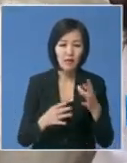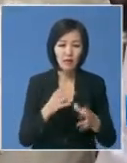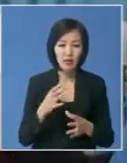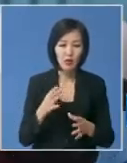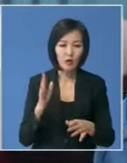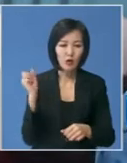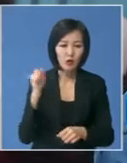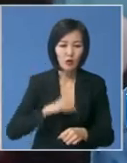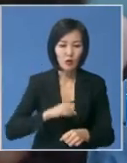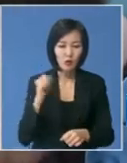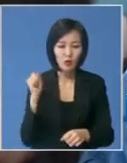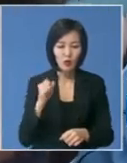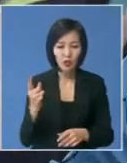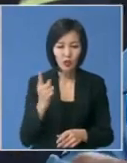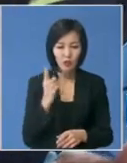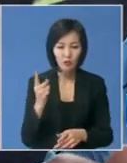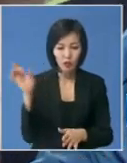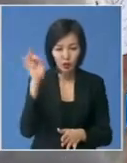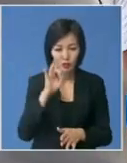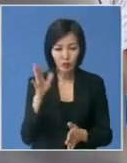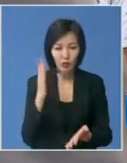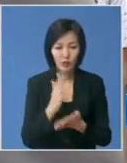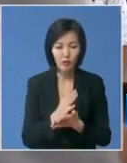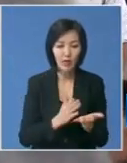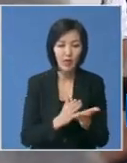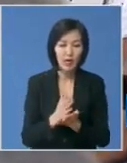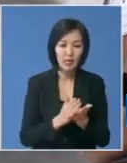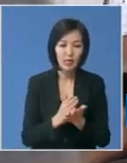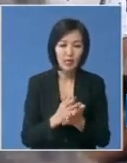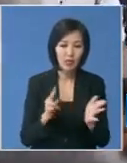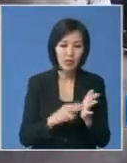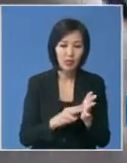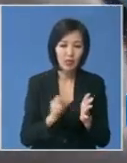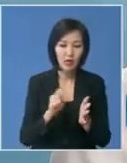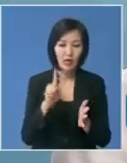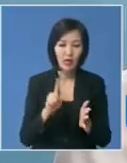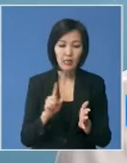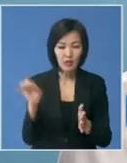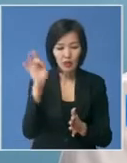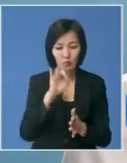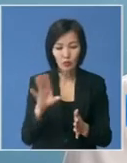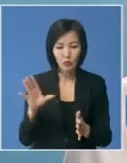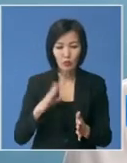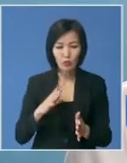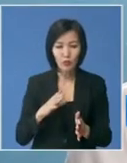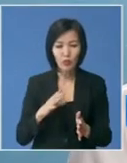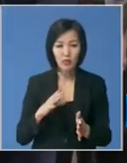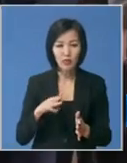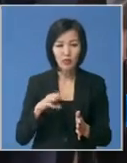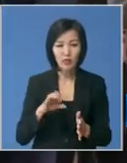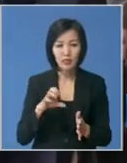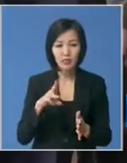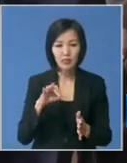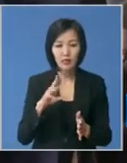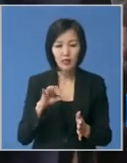күреш шеберлері шыққаны анық. Соның бірі ардагерлер арасында 7 мәрте Азия чемпионы атанған Әбдуәли Тастанов. Ол осы жарыстың бас